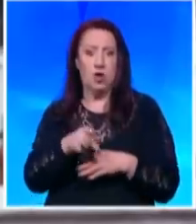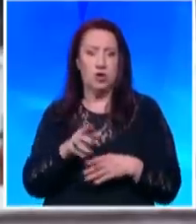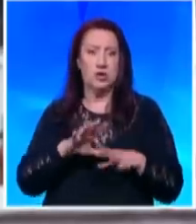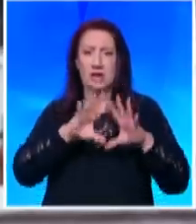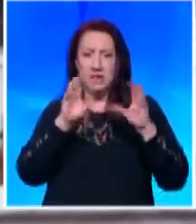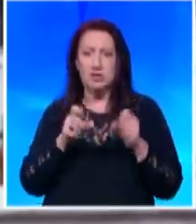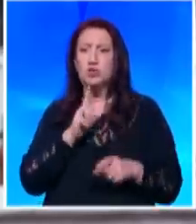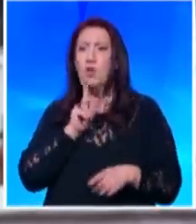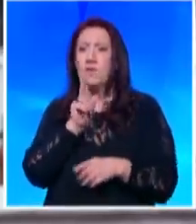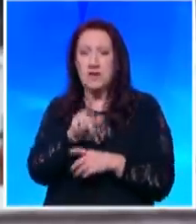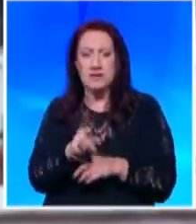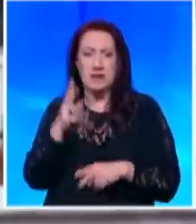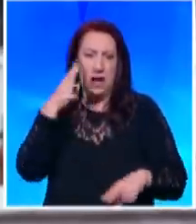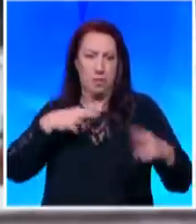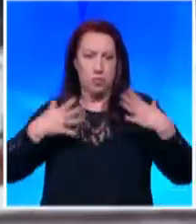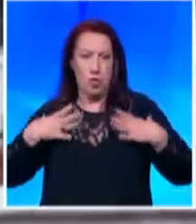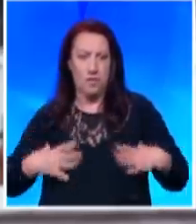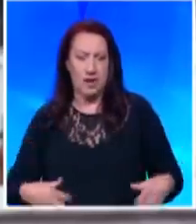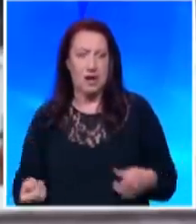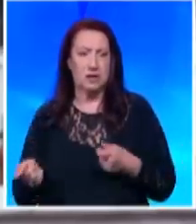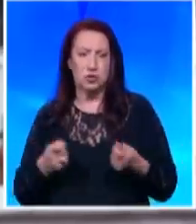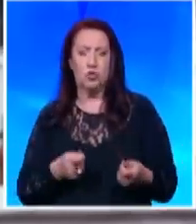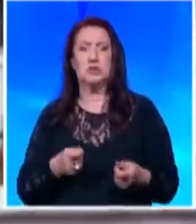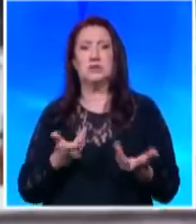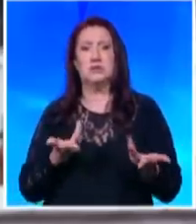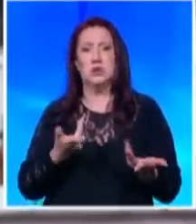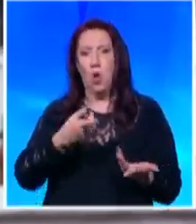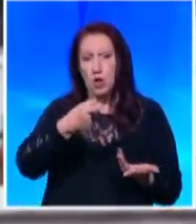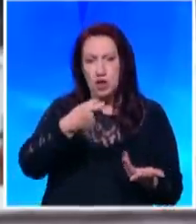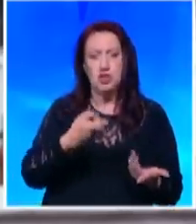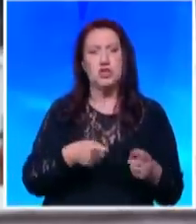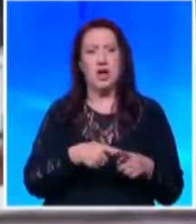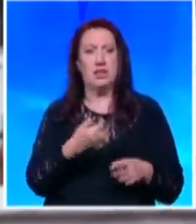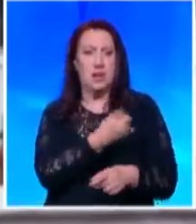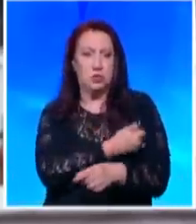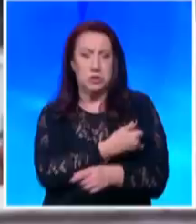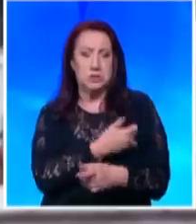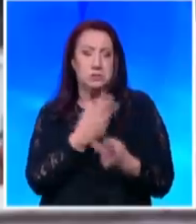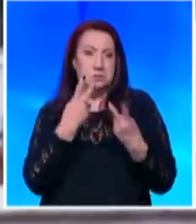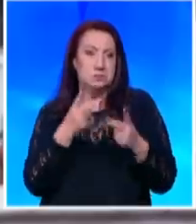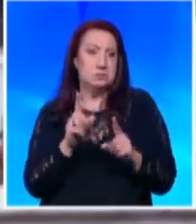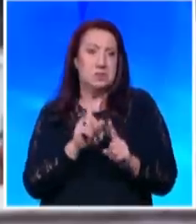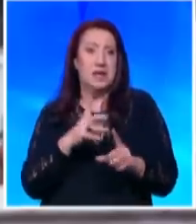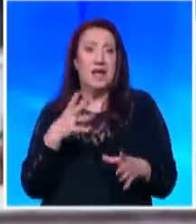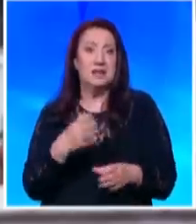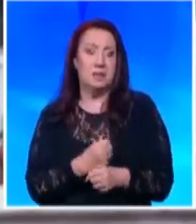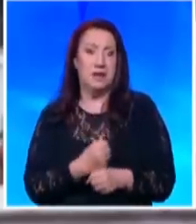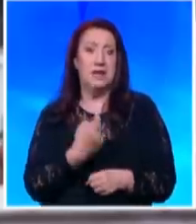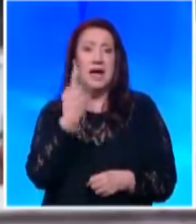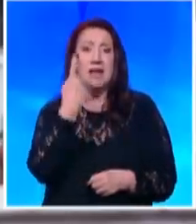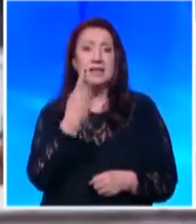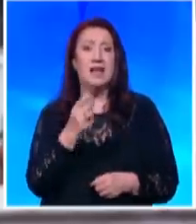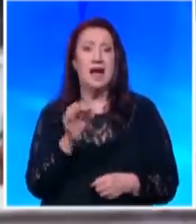за наркотици и както се видя, нито беше намерено някакво хладно оръжие. Единствената е една цигара